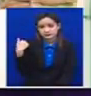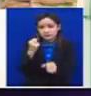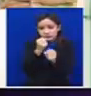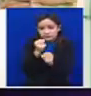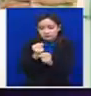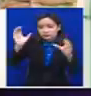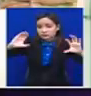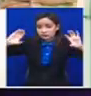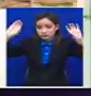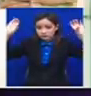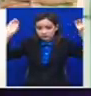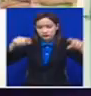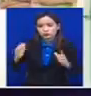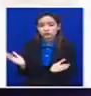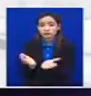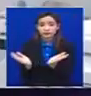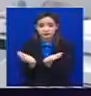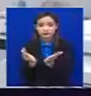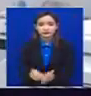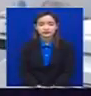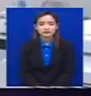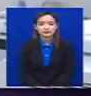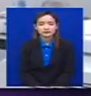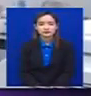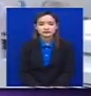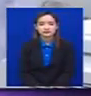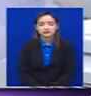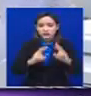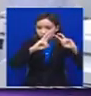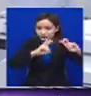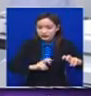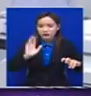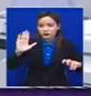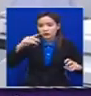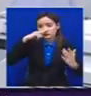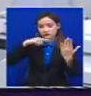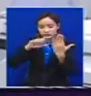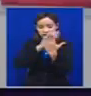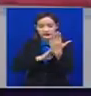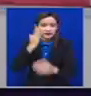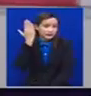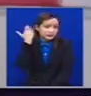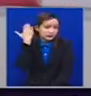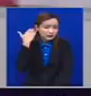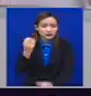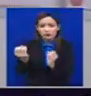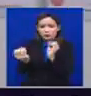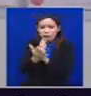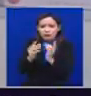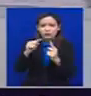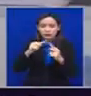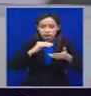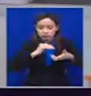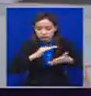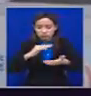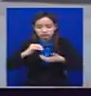ที่รัฐบาลได้สนับสนุน สำหรับการวิจัยของประเทศไทยในอดีตที่ผ่านมายังไม่ส่งผลต่อการผลิตและ